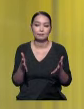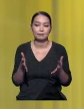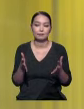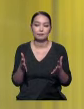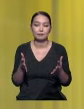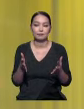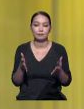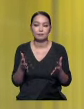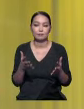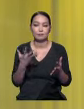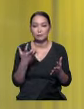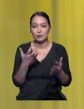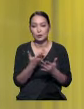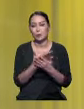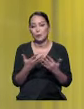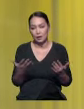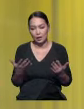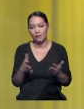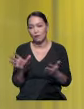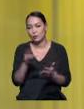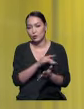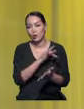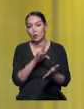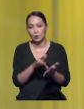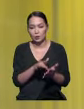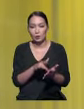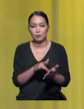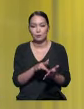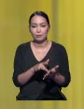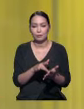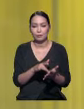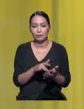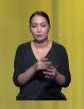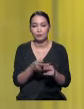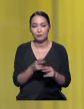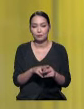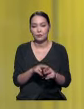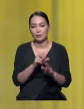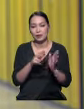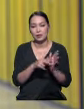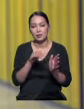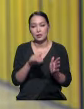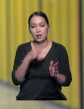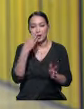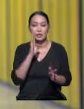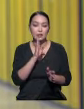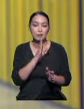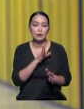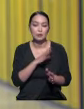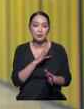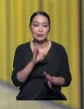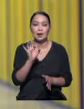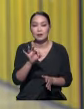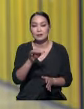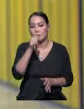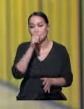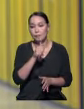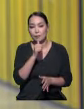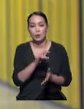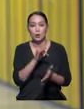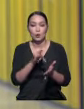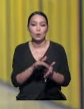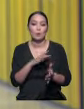500 мероприятий во всех городах, по всему городу, да, охватили 18 тысяч родителей. С октября месяца мы в городе